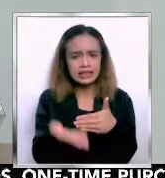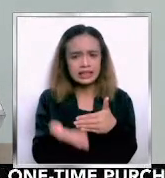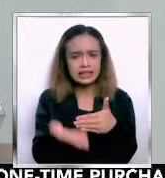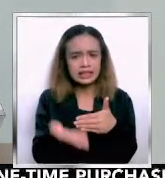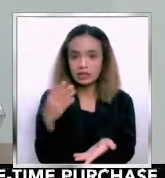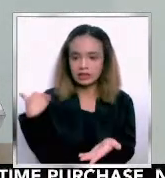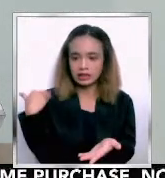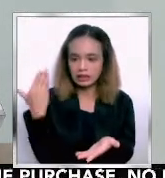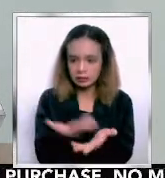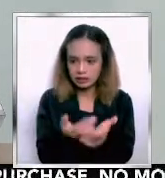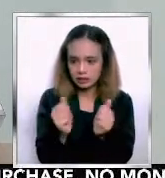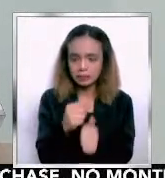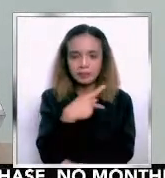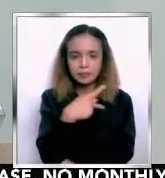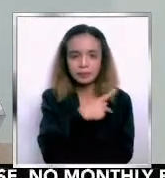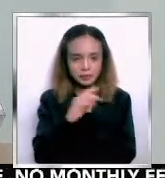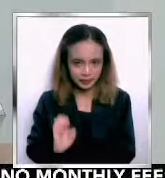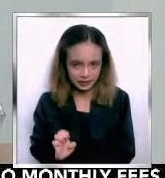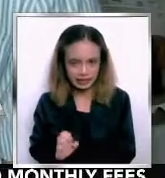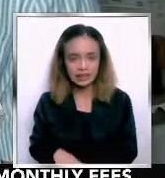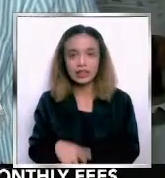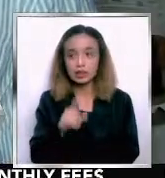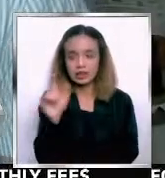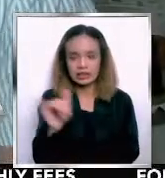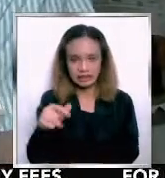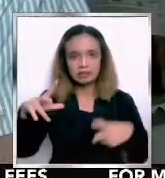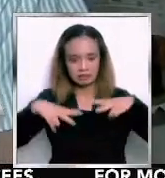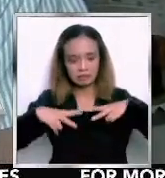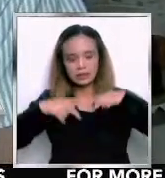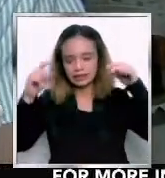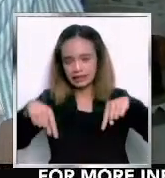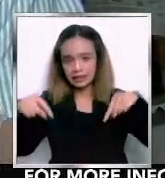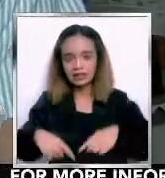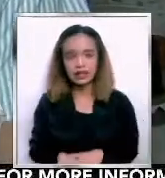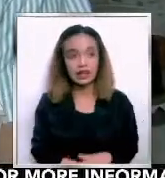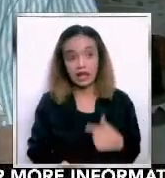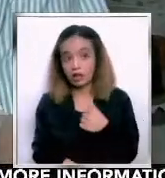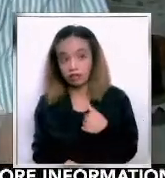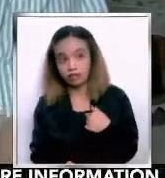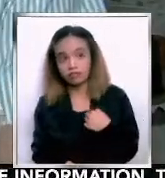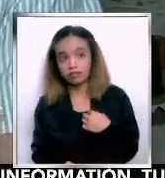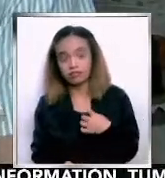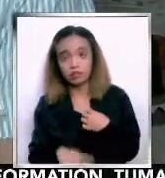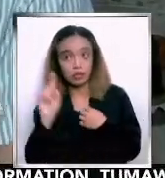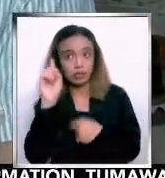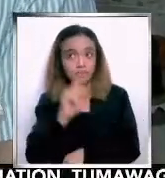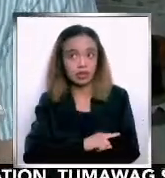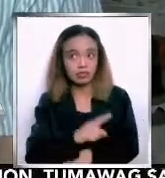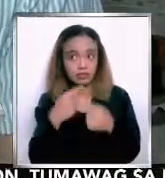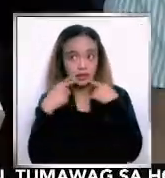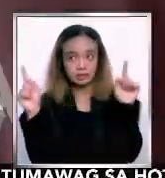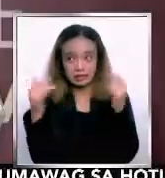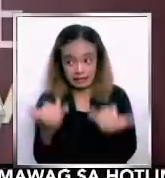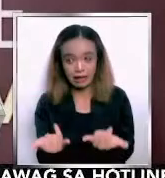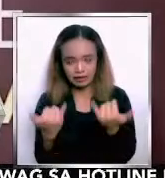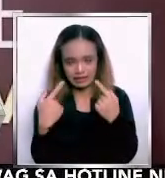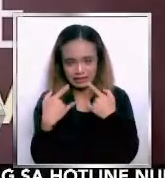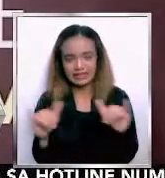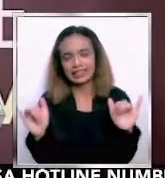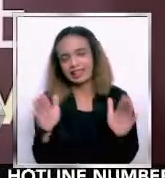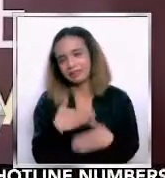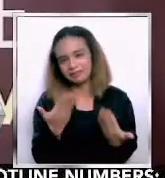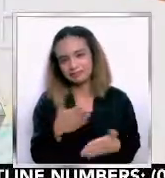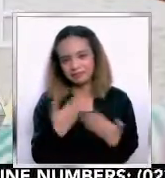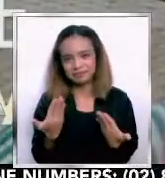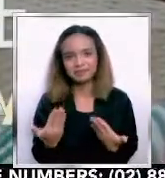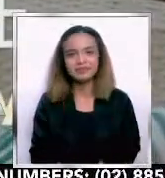Charming. Magbabakasyon din pala dito. One day, I'm gonna make it. And now I'm here. So, ang saya lang.